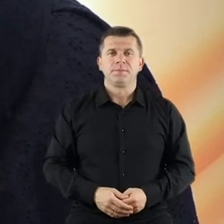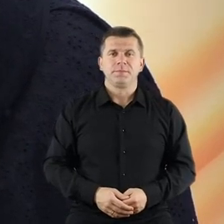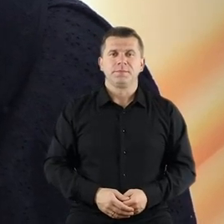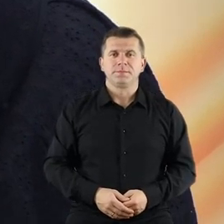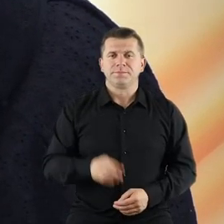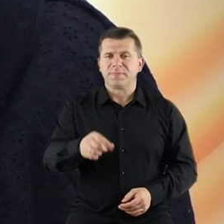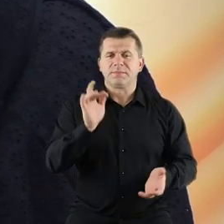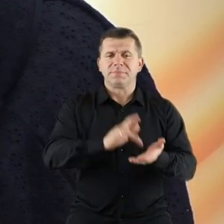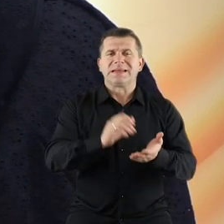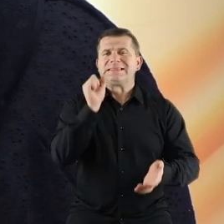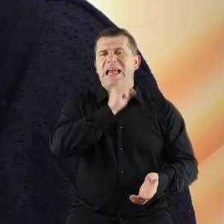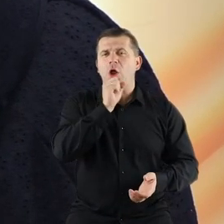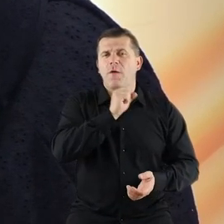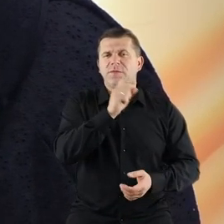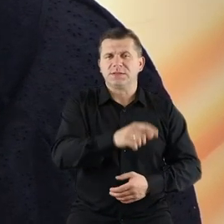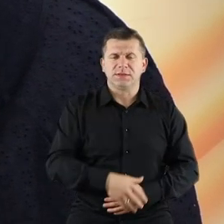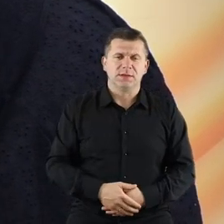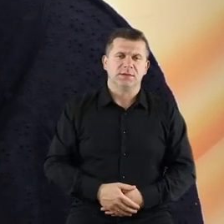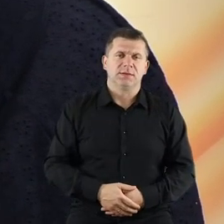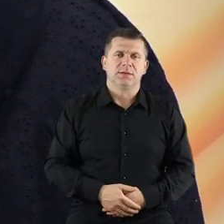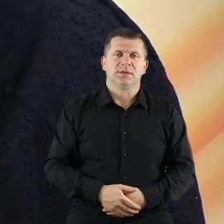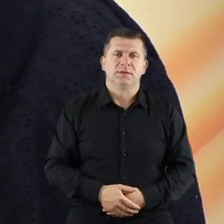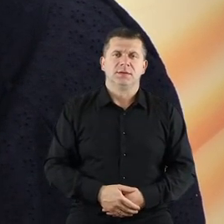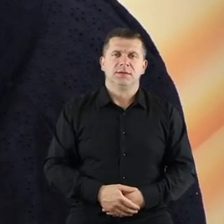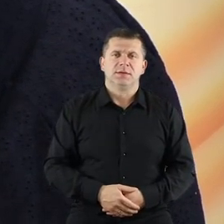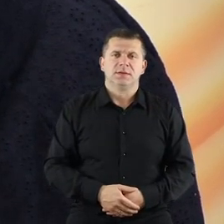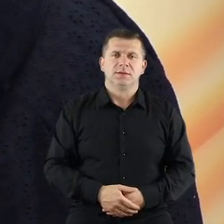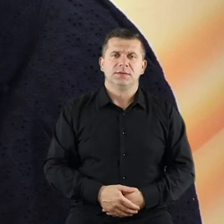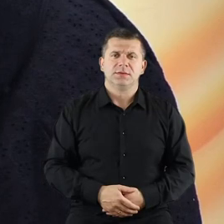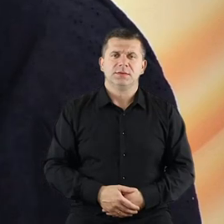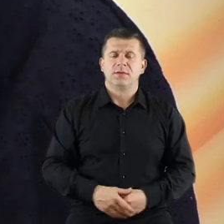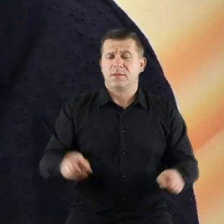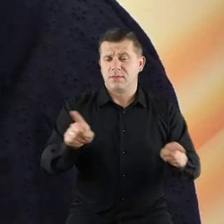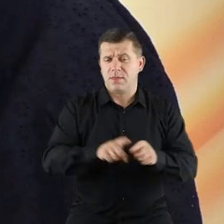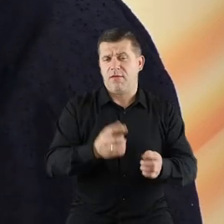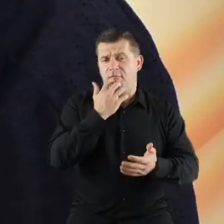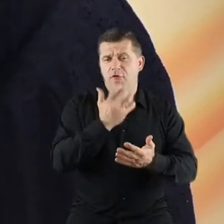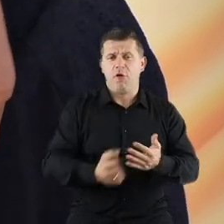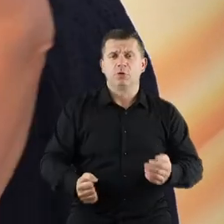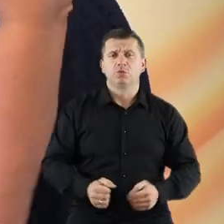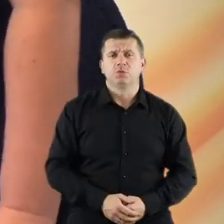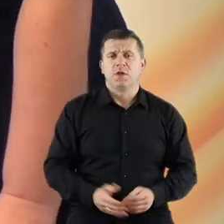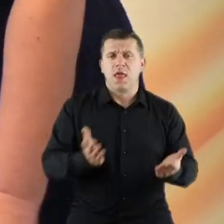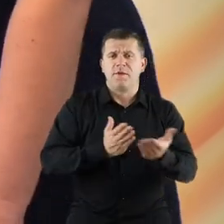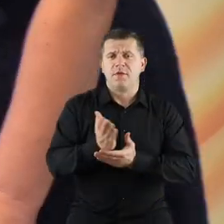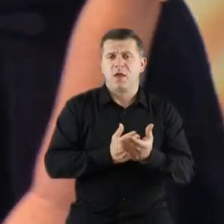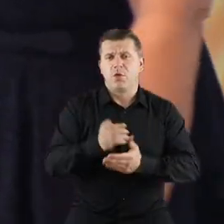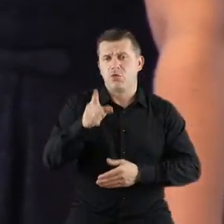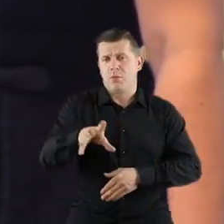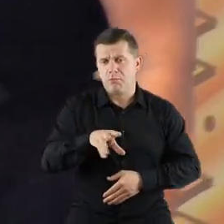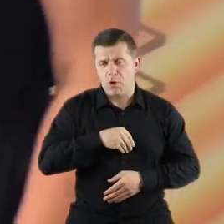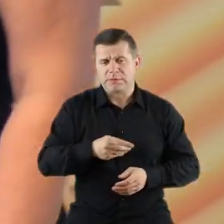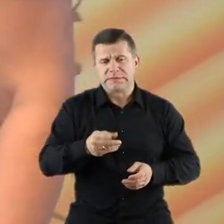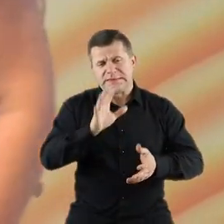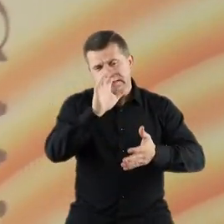ze Starachowic też oczywiście wykorzystując wiarę w